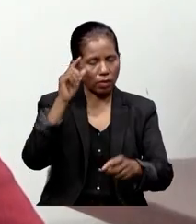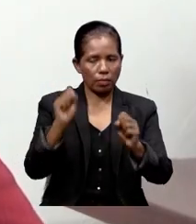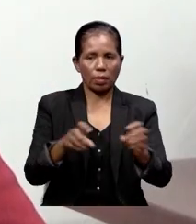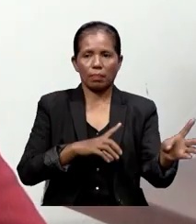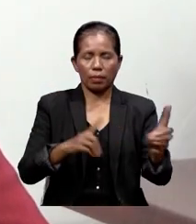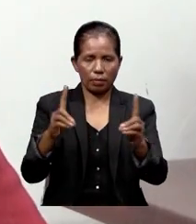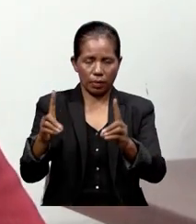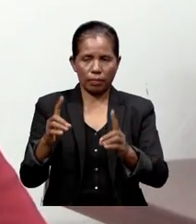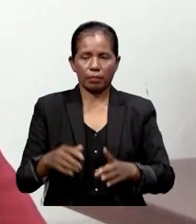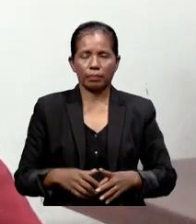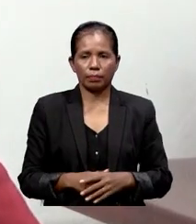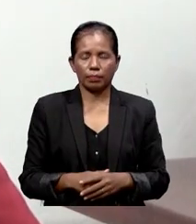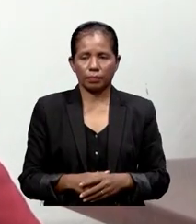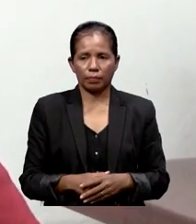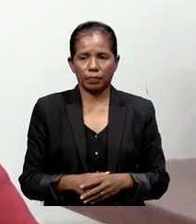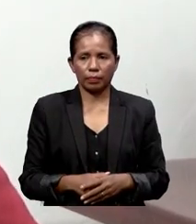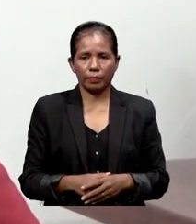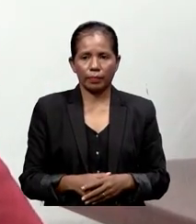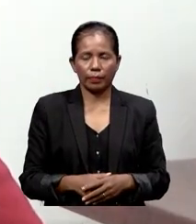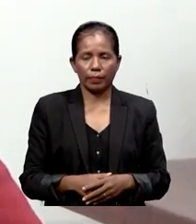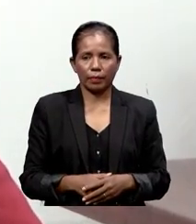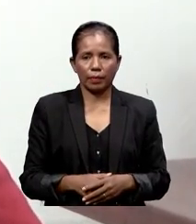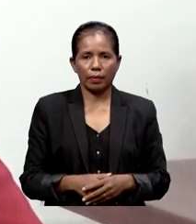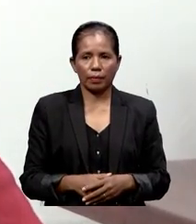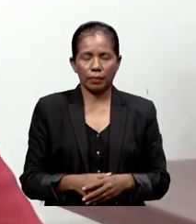hone chefe unitare